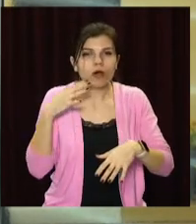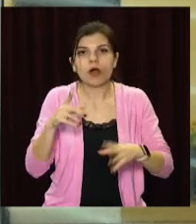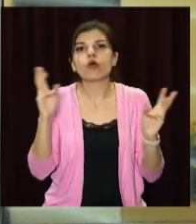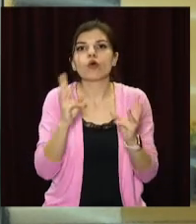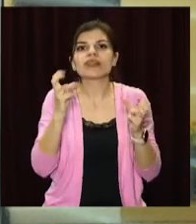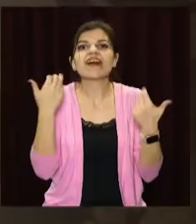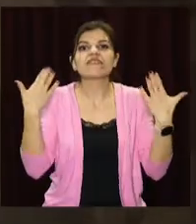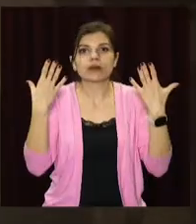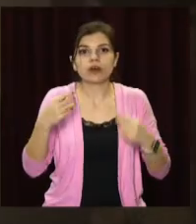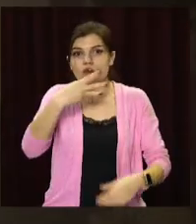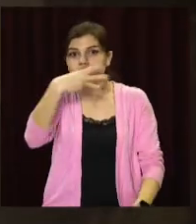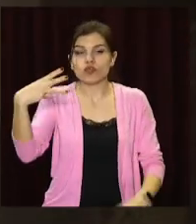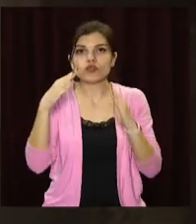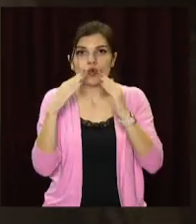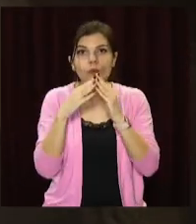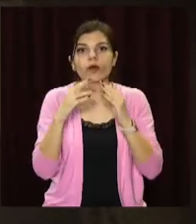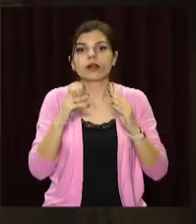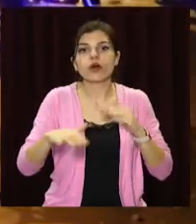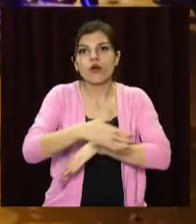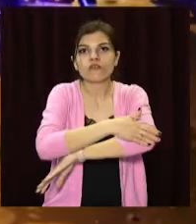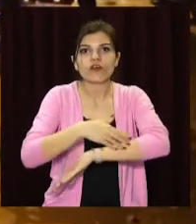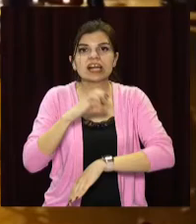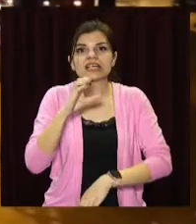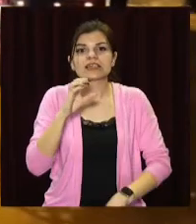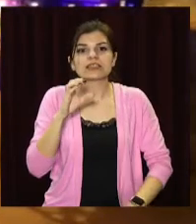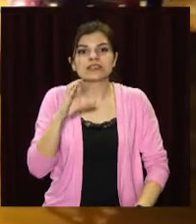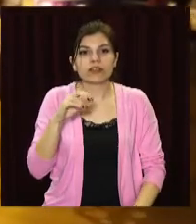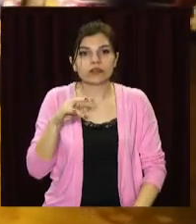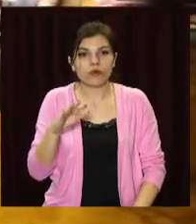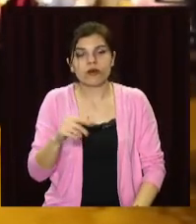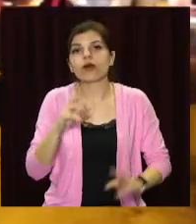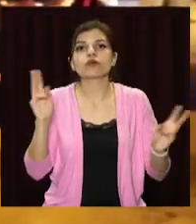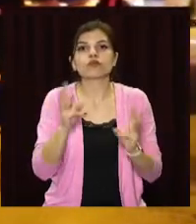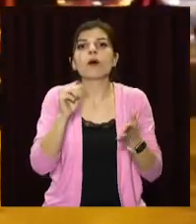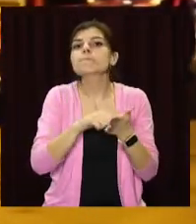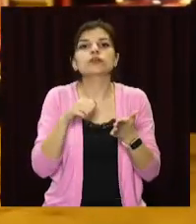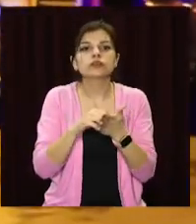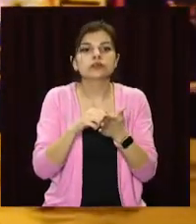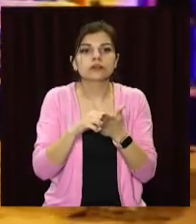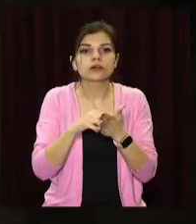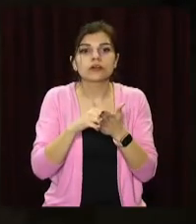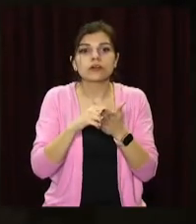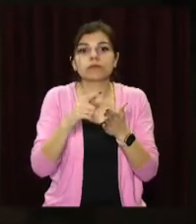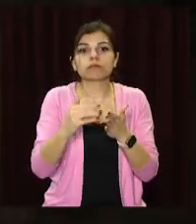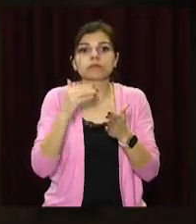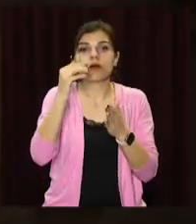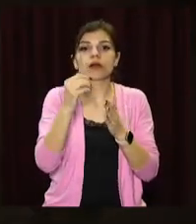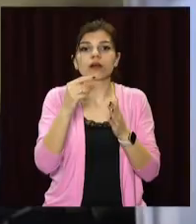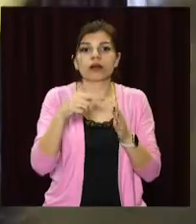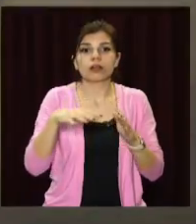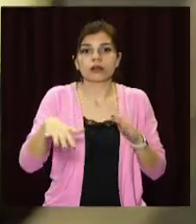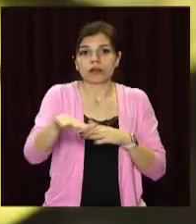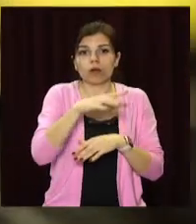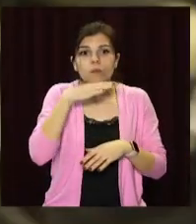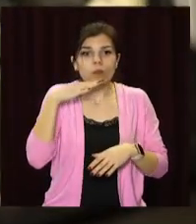трапилася на вихідних в триповерховому будинку на вулиці Світлова. Займання виникло на останньому поверсі. 11